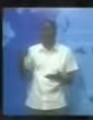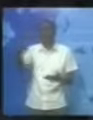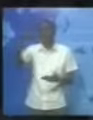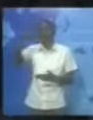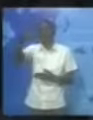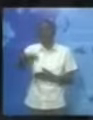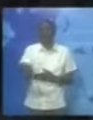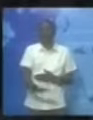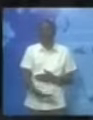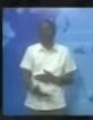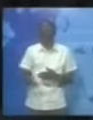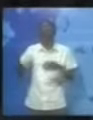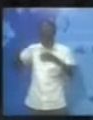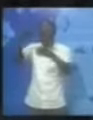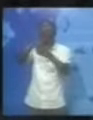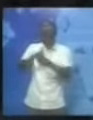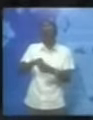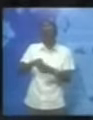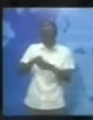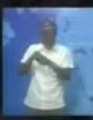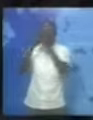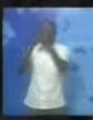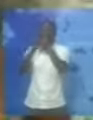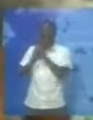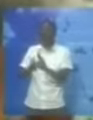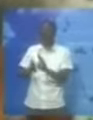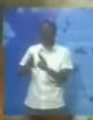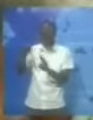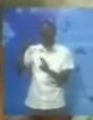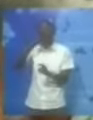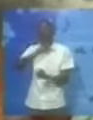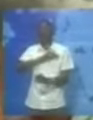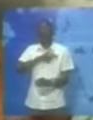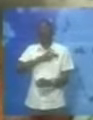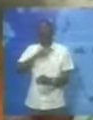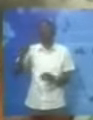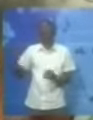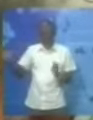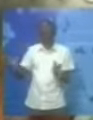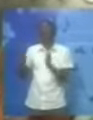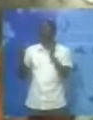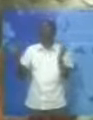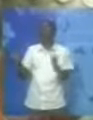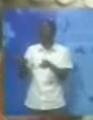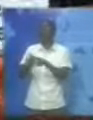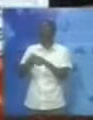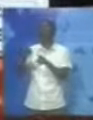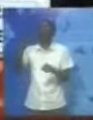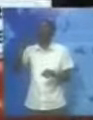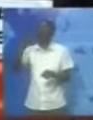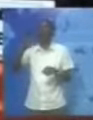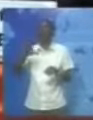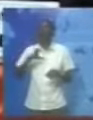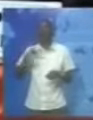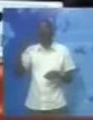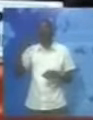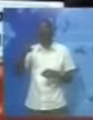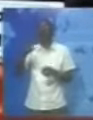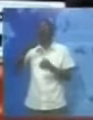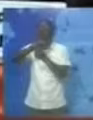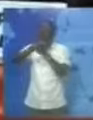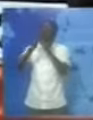inviter à entrer dans le respect de la norme. Et nous allons encourager aussi les femmes qui sont dans la